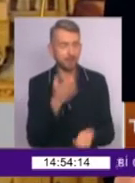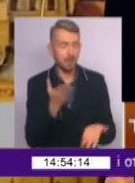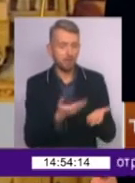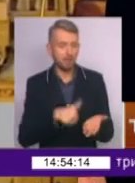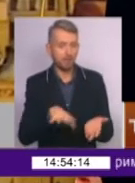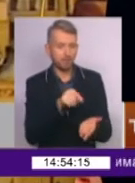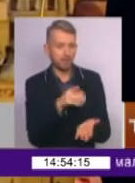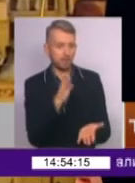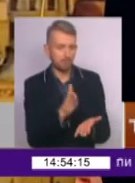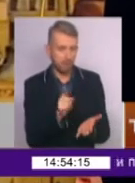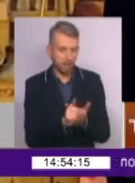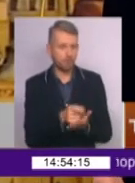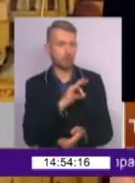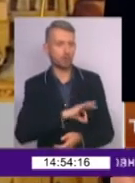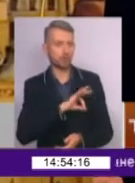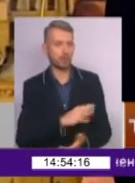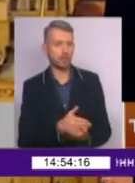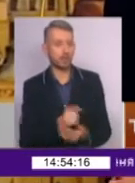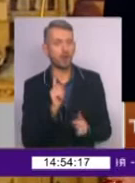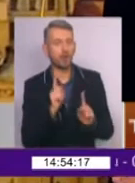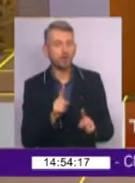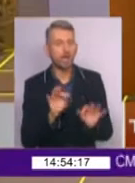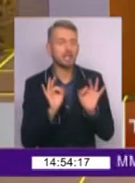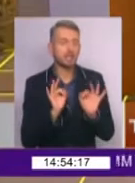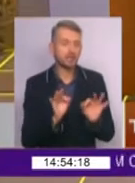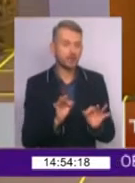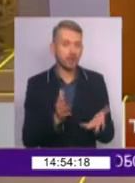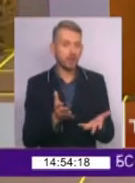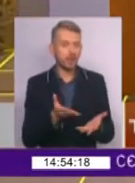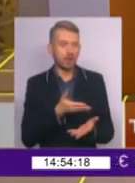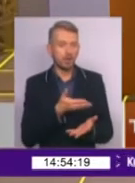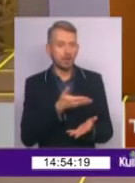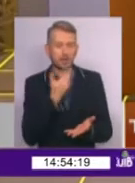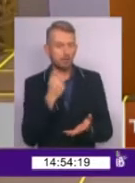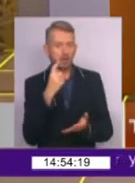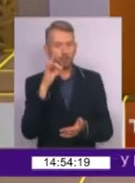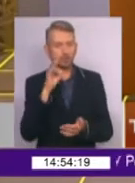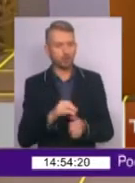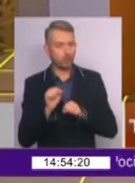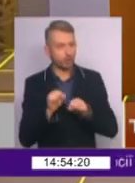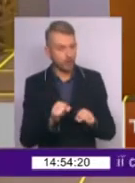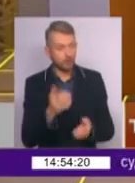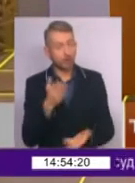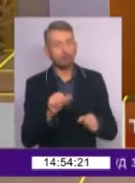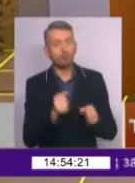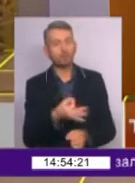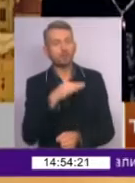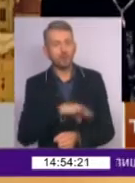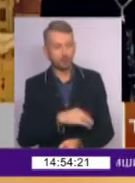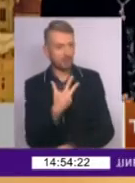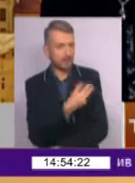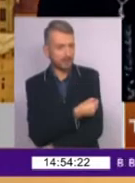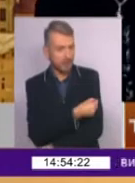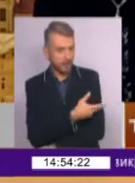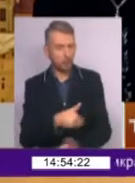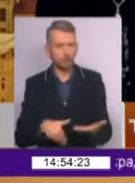всі їх маємо використовувати. Хоча, звичайно, немає 100% захисту, але якщо ми можемо використати вакцинацію,